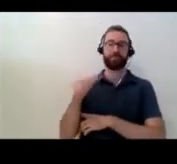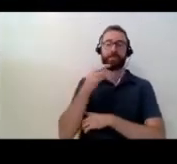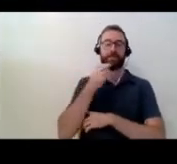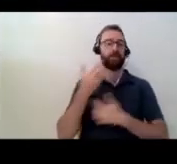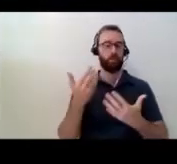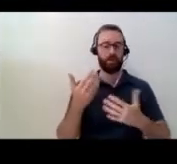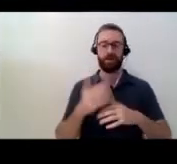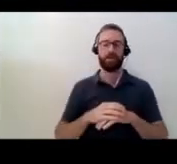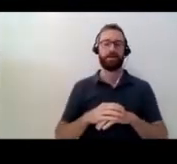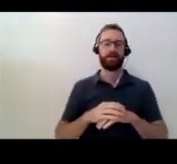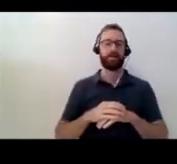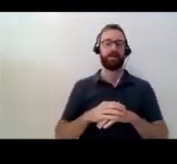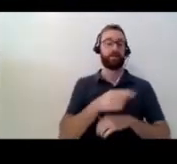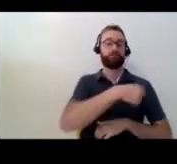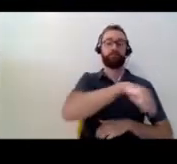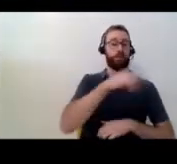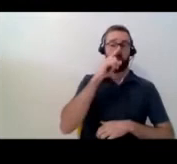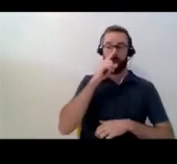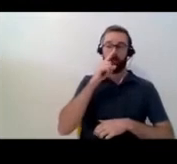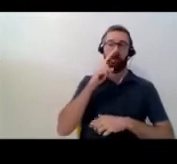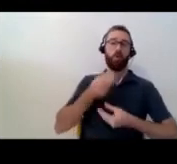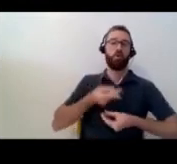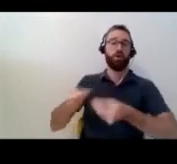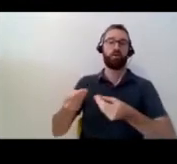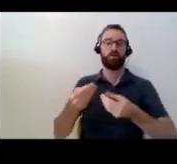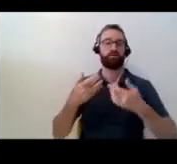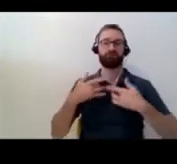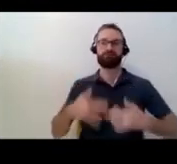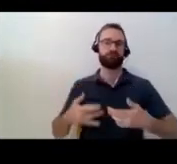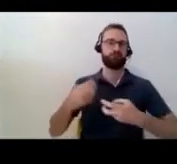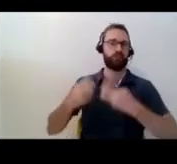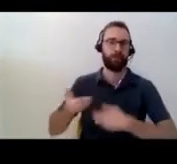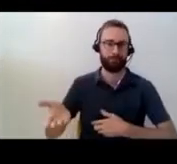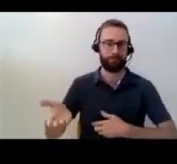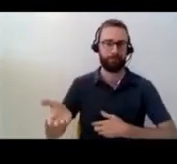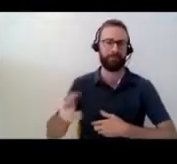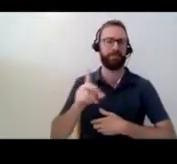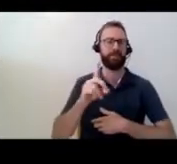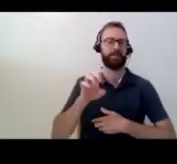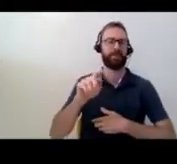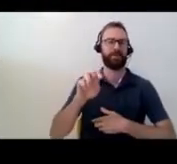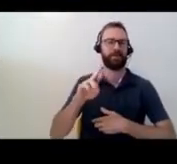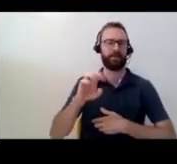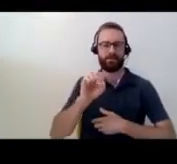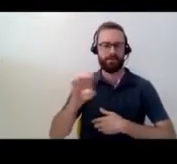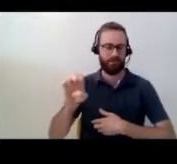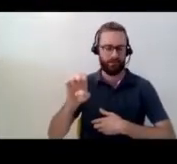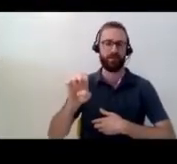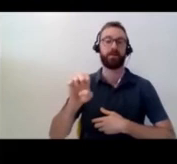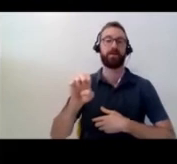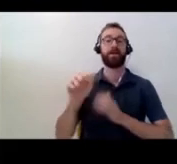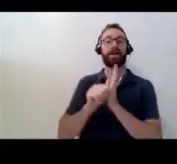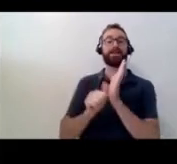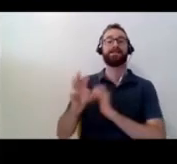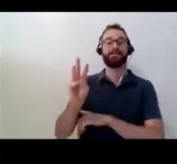« Nul ne peut faire en sorte qu'un animal soit en détresse. » Et ensuite, l'article 6 nous donne des exemples dans le deuxième